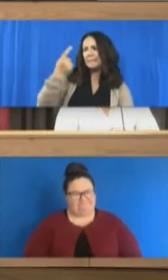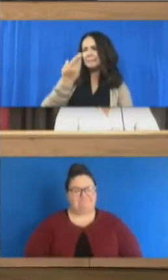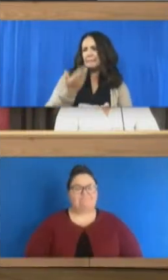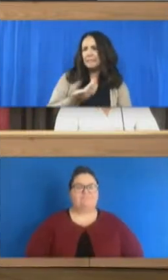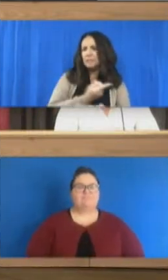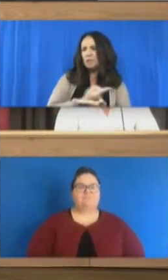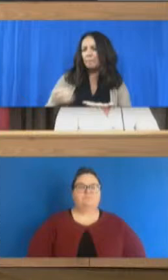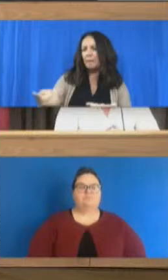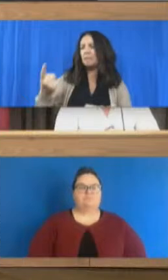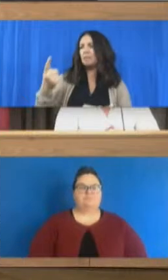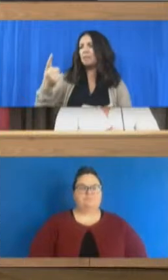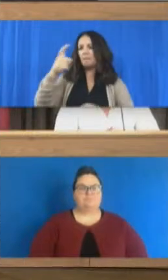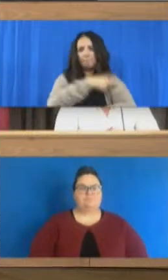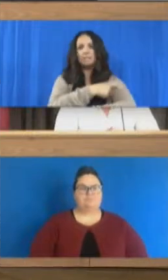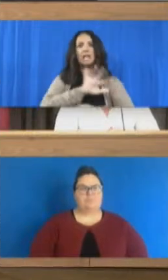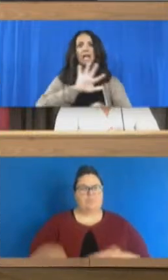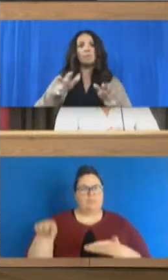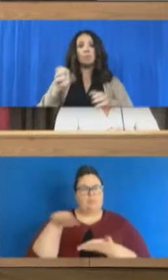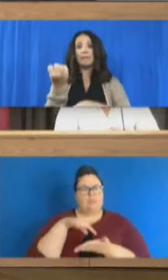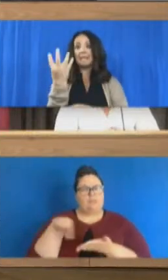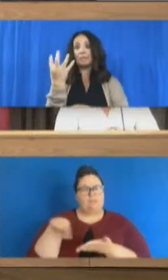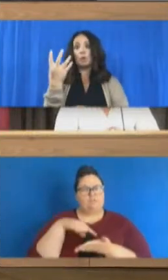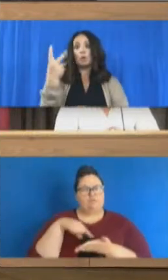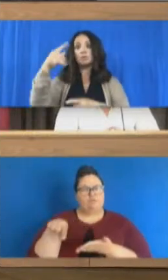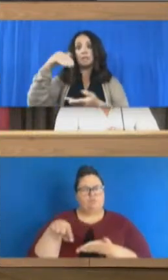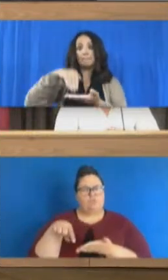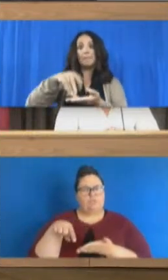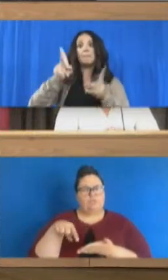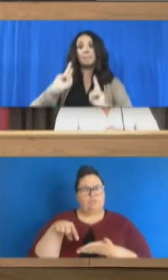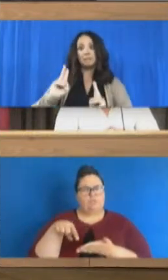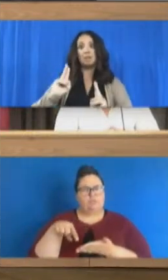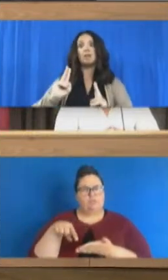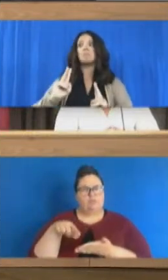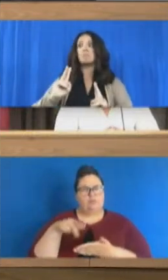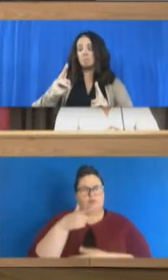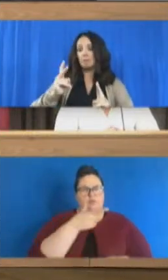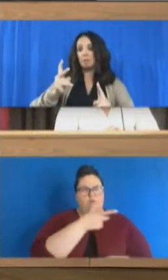faire vacciner. Certainement, on peut atteindre notre but.